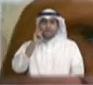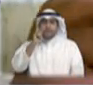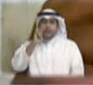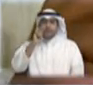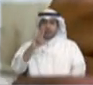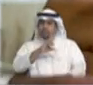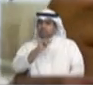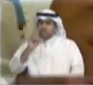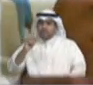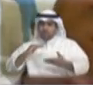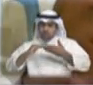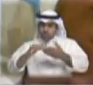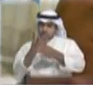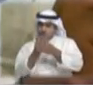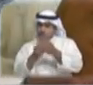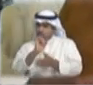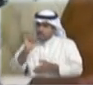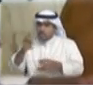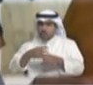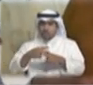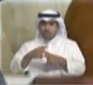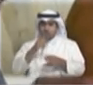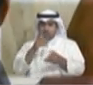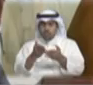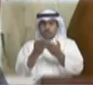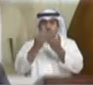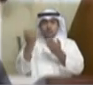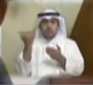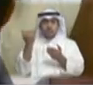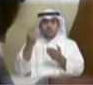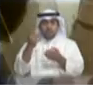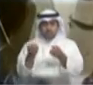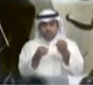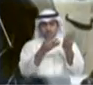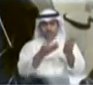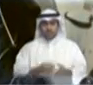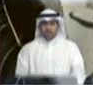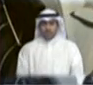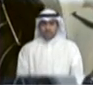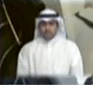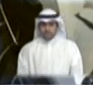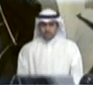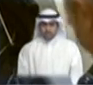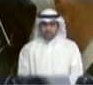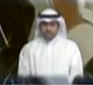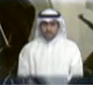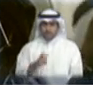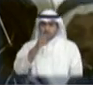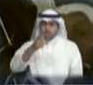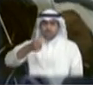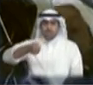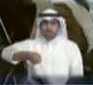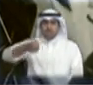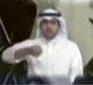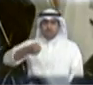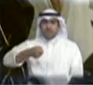فنسأل الله العلي القدير أن يسكن فسيح جناته وأن يلهم أهله الصبر والسلوان. عزانا